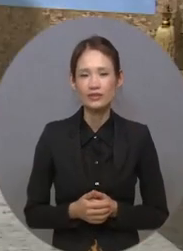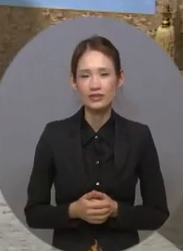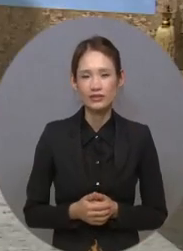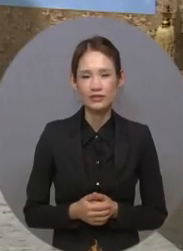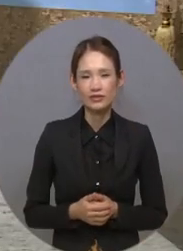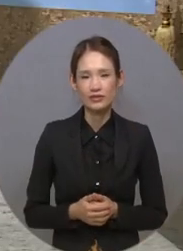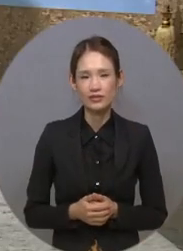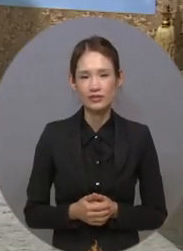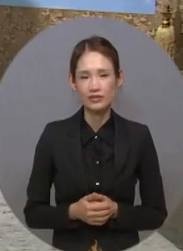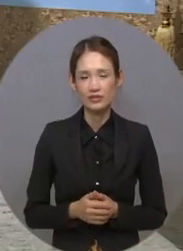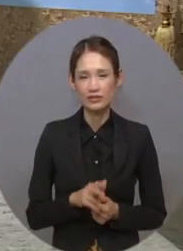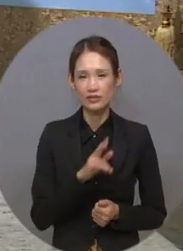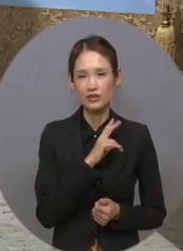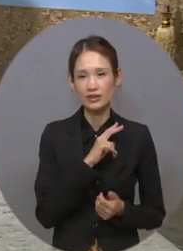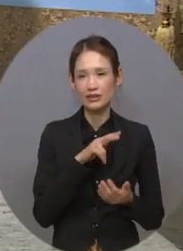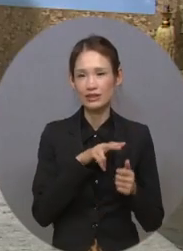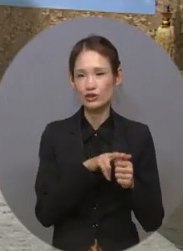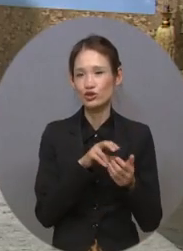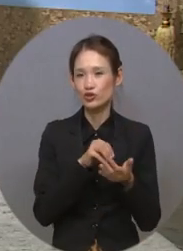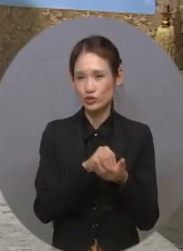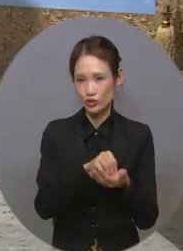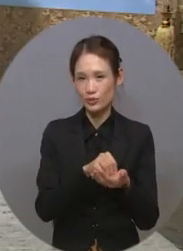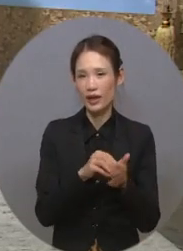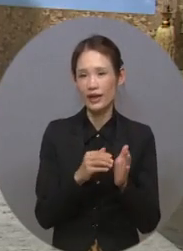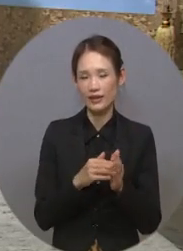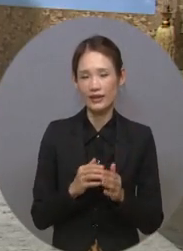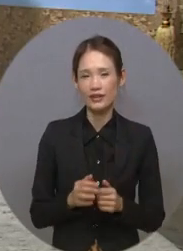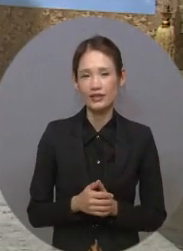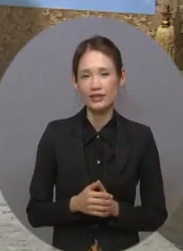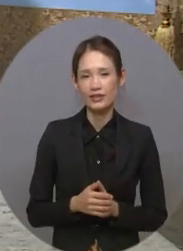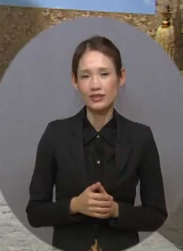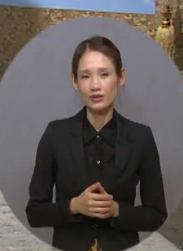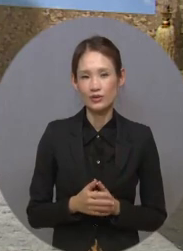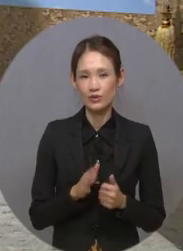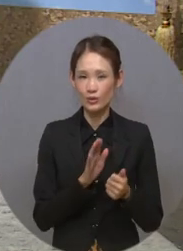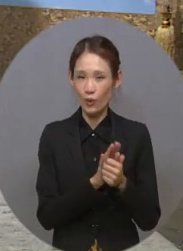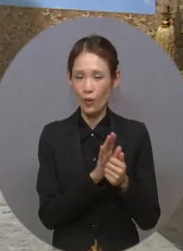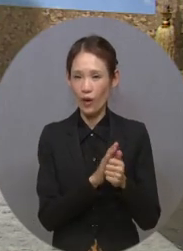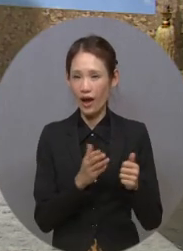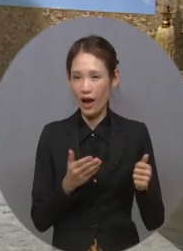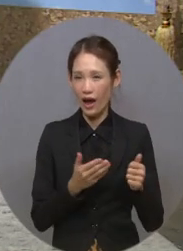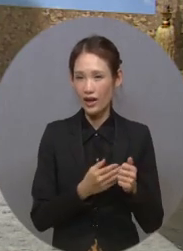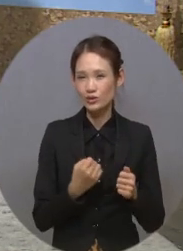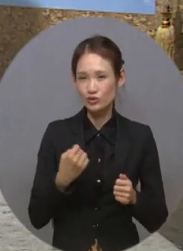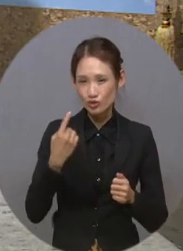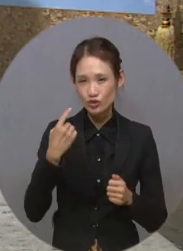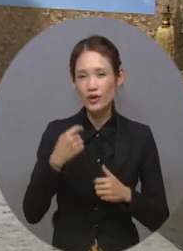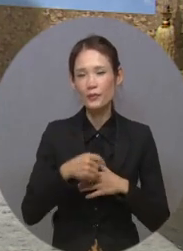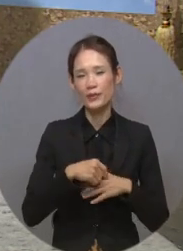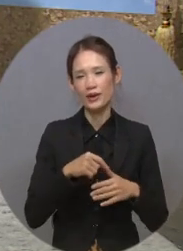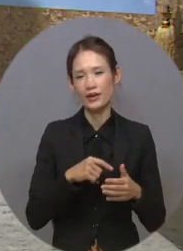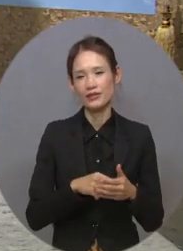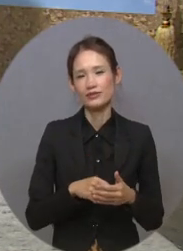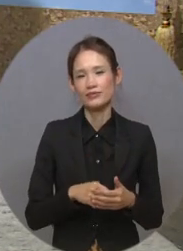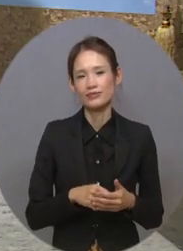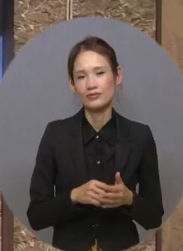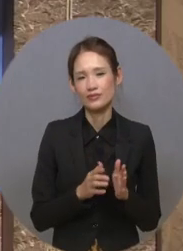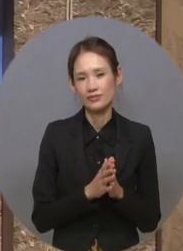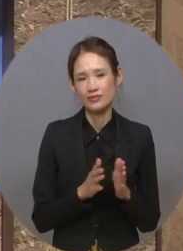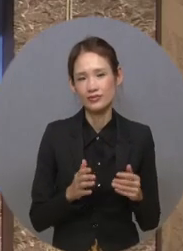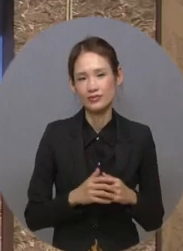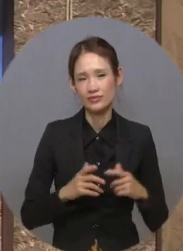제가 이제 의원을 출마하게 됐어요. 도와주겠다는 마음으로 처음에 시작을 네. 하신 거예요. 그렇죠. 네. 지역의